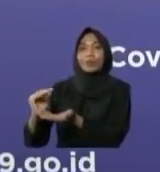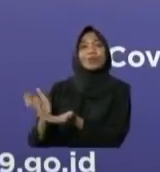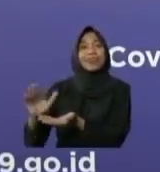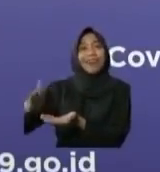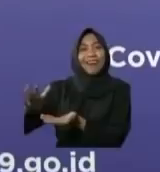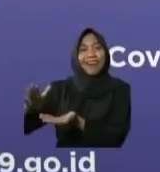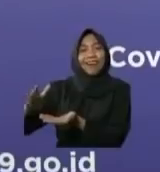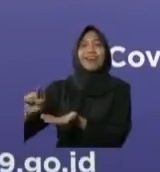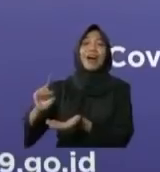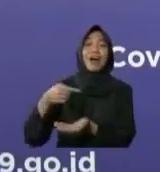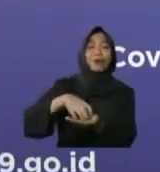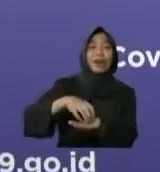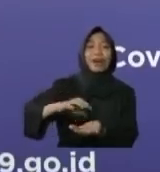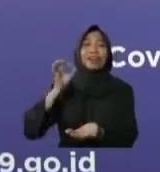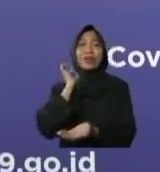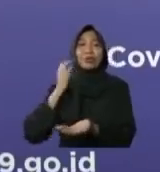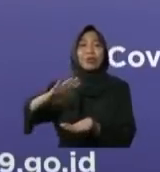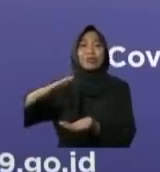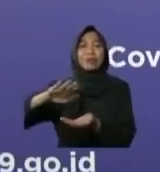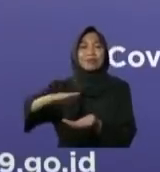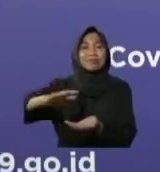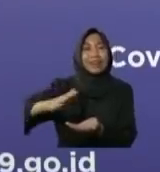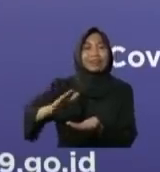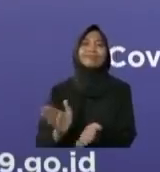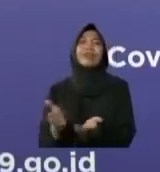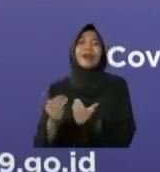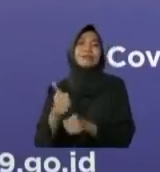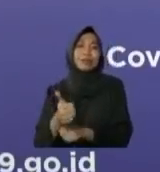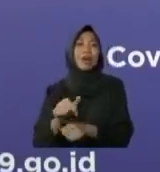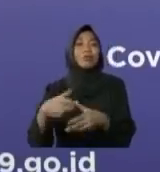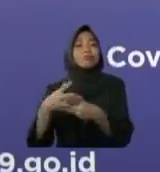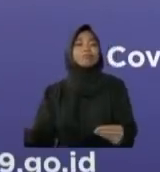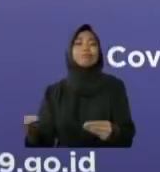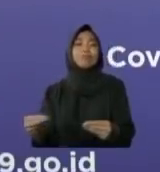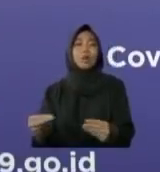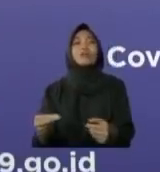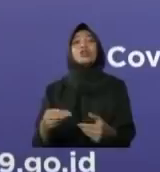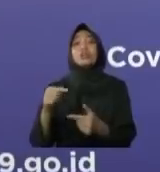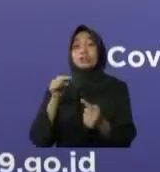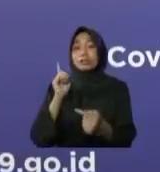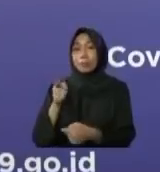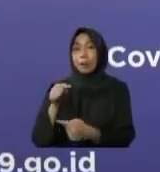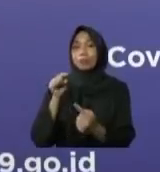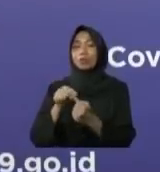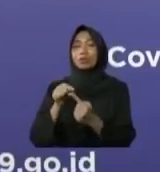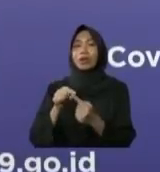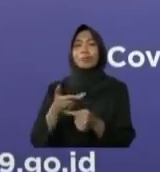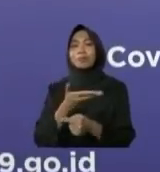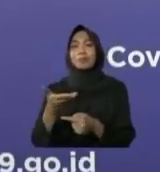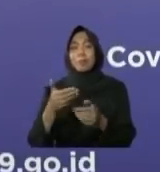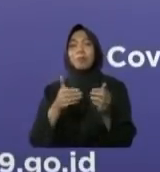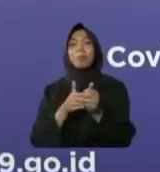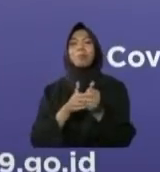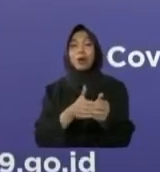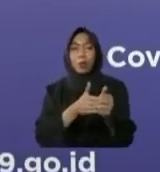sedang bisa kita turunkan menjadi ringan Hai karena inilah yang nanti akan menjadi panduan di